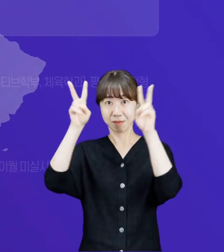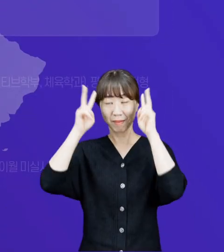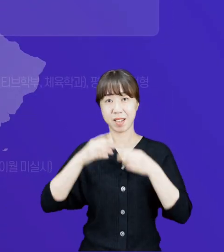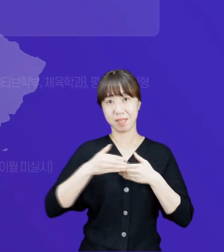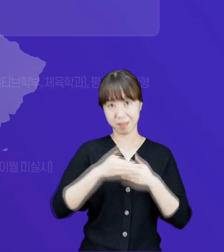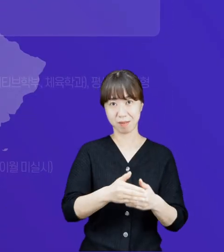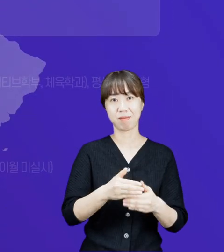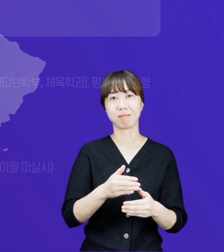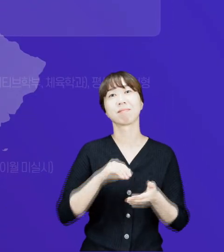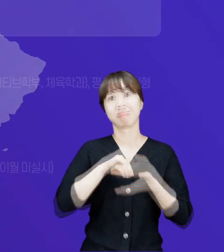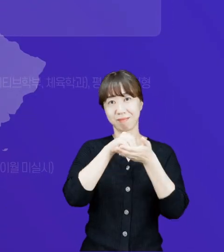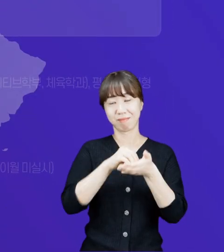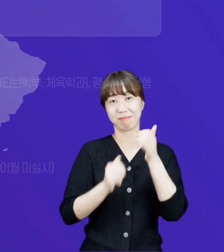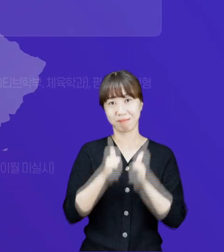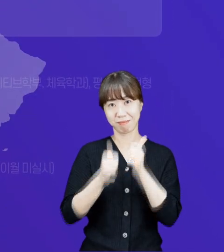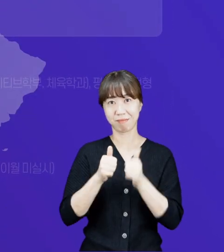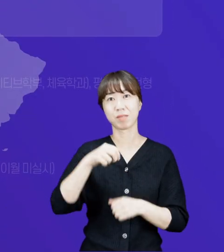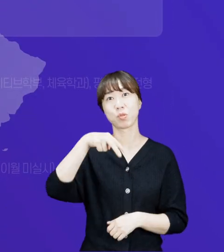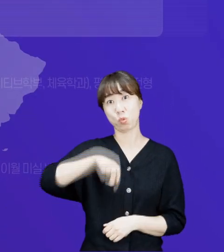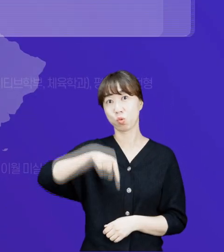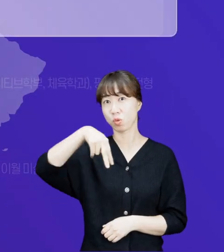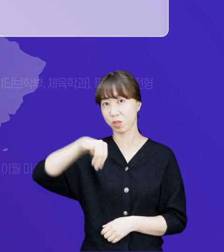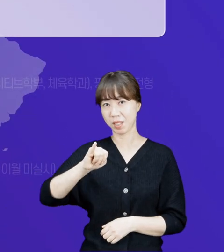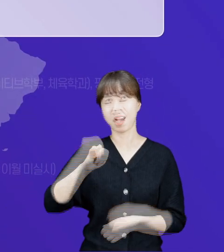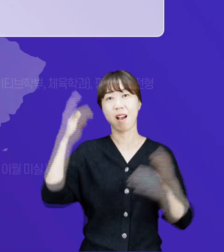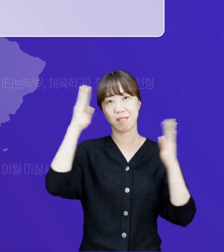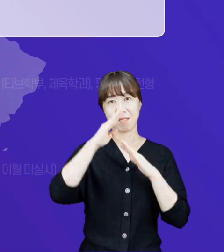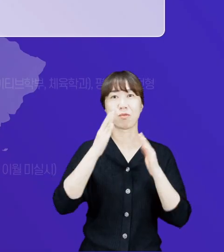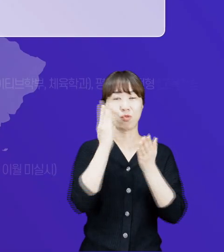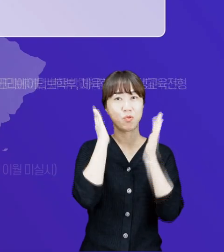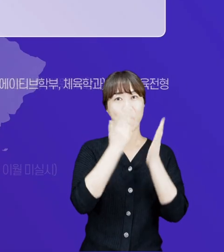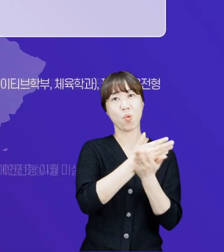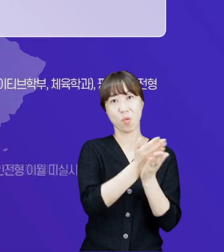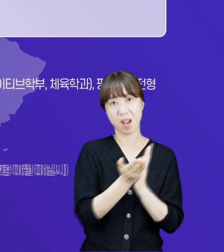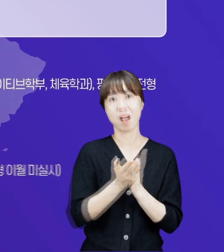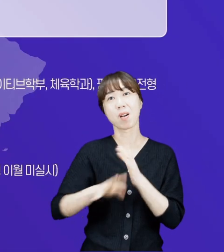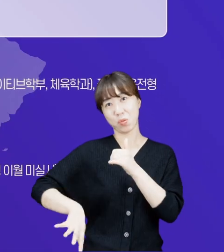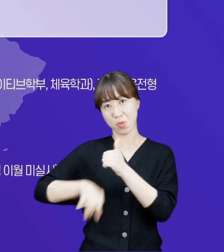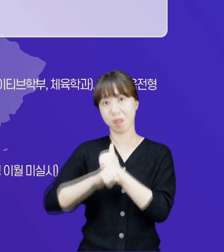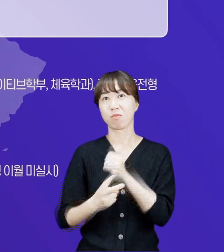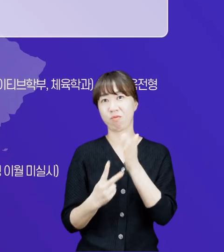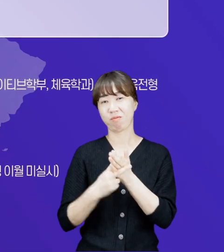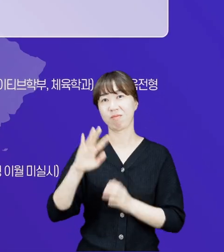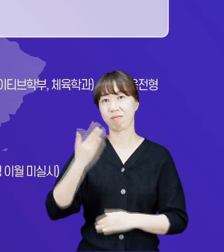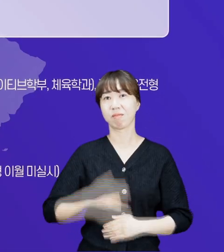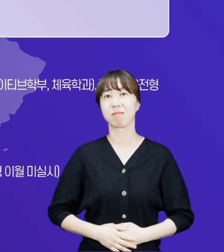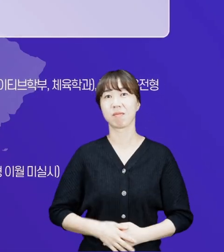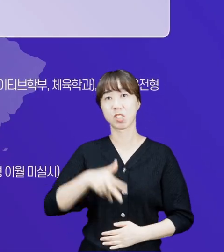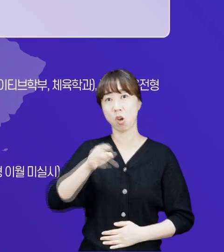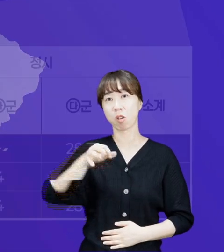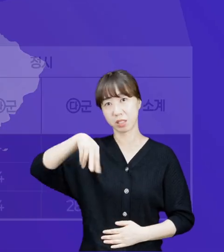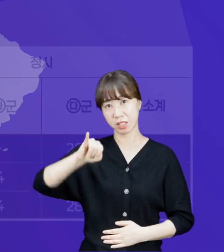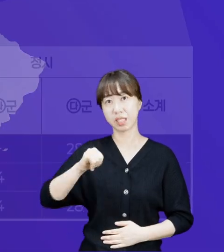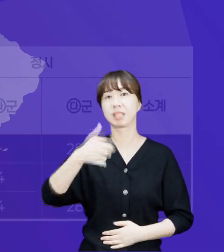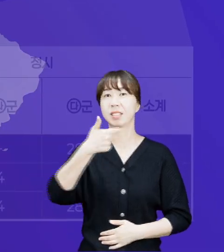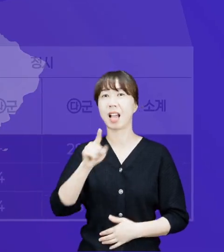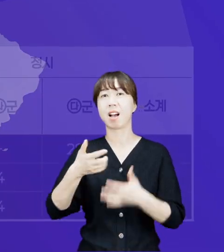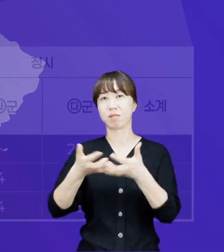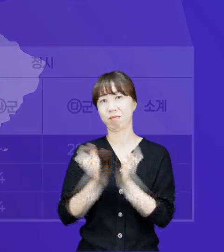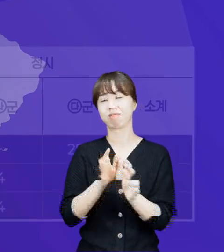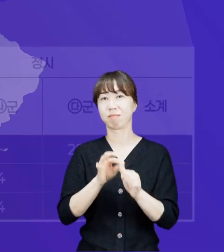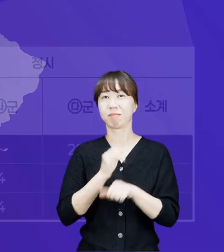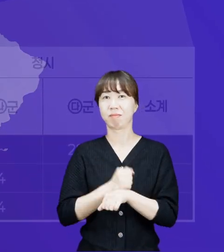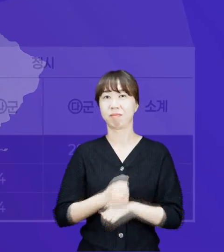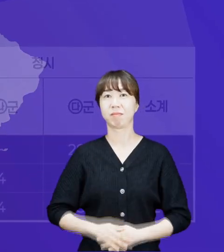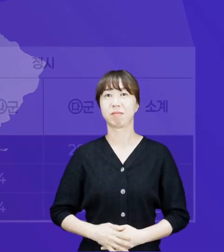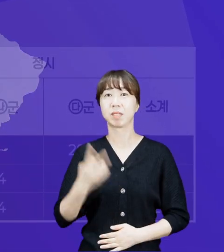전형은 수시 모집은 학생부 교과, 학생부 종합 전형으로 나뉘며 정시는 나군을 모집합니다.